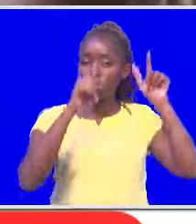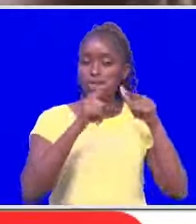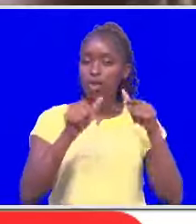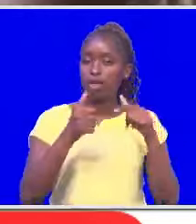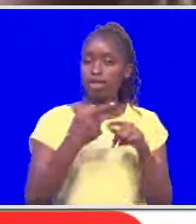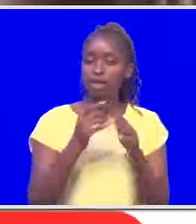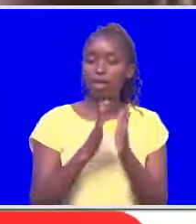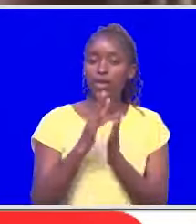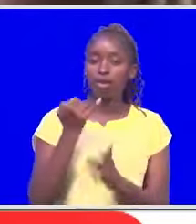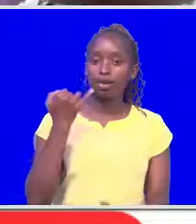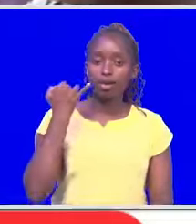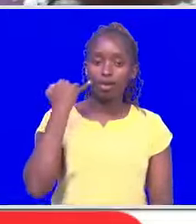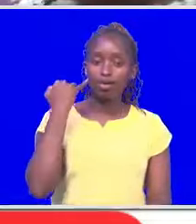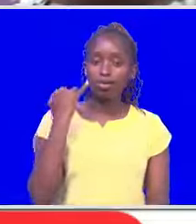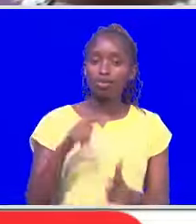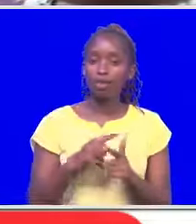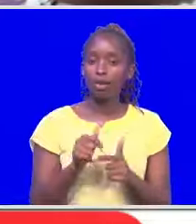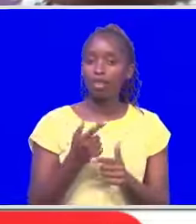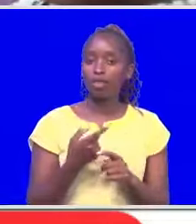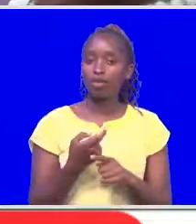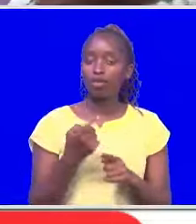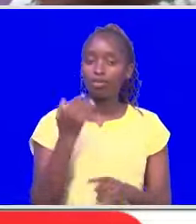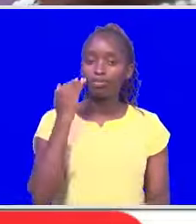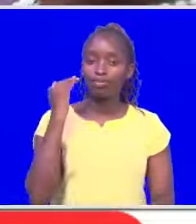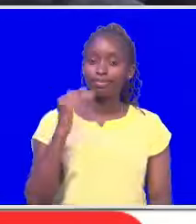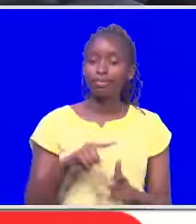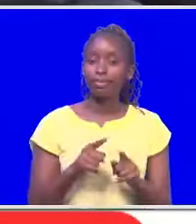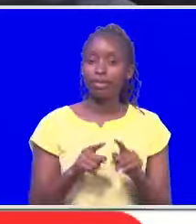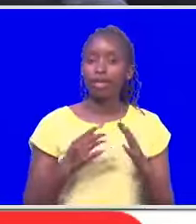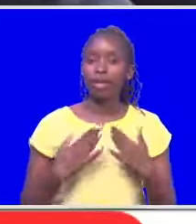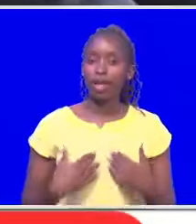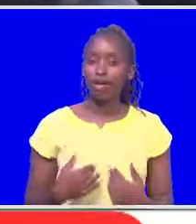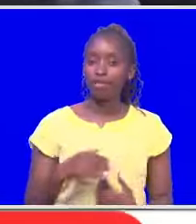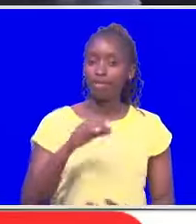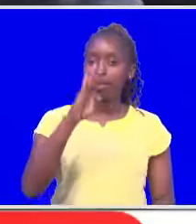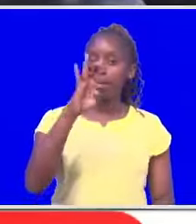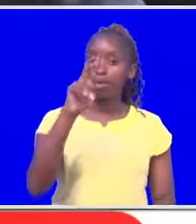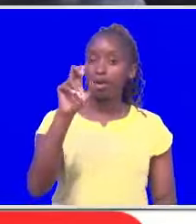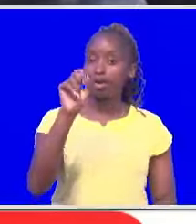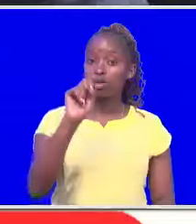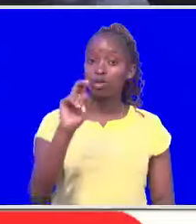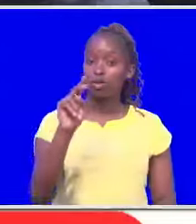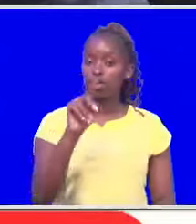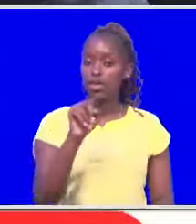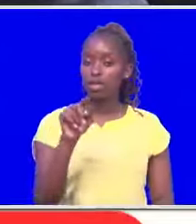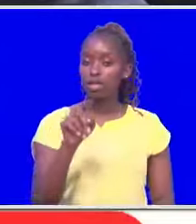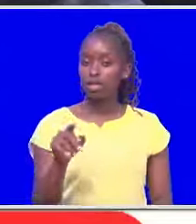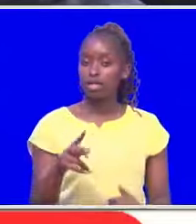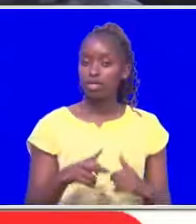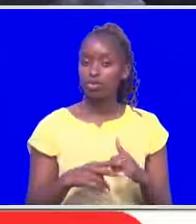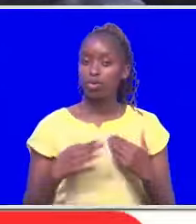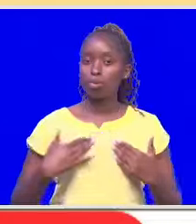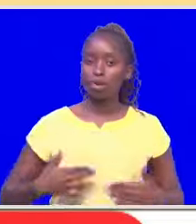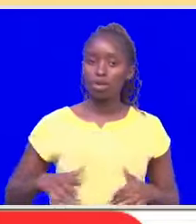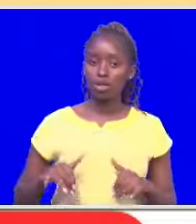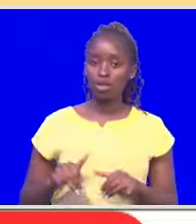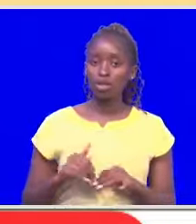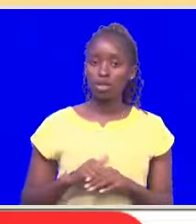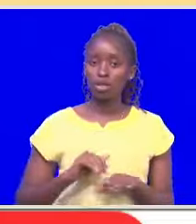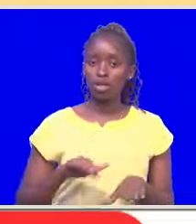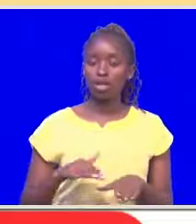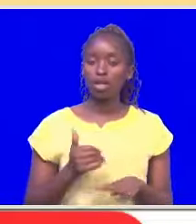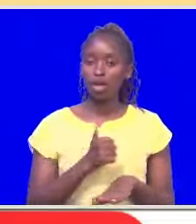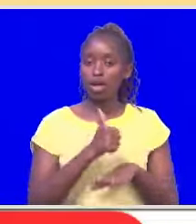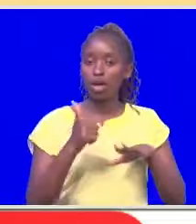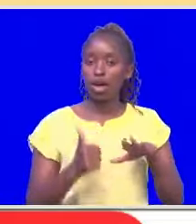Sajenti Clifonso Mondi wa Siaya na Meja Jenerali Benson Magondu. Miili hiyo saba itasalia katika hifadhi ya maiti ya wanajeshi chini ya